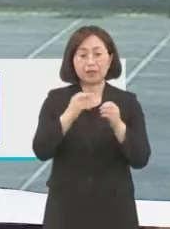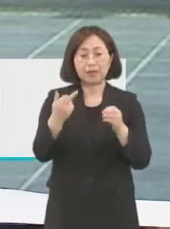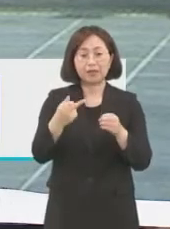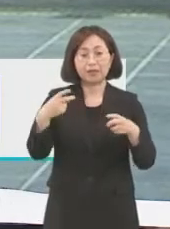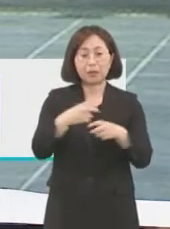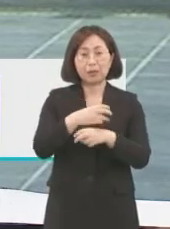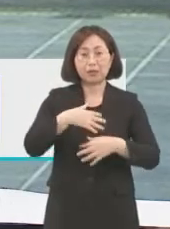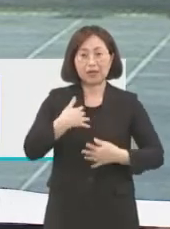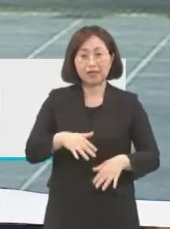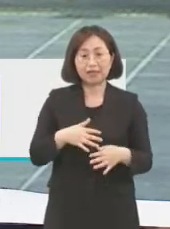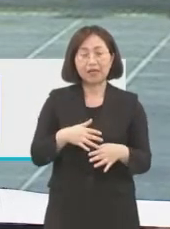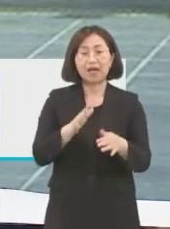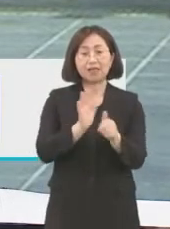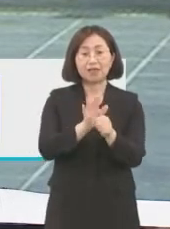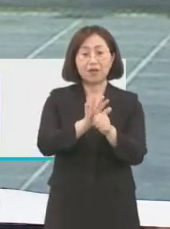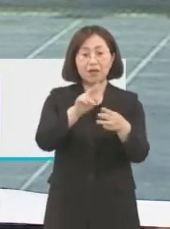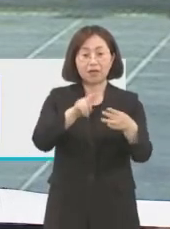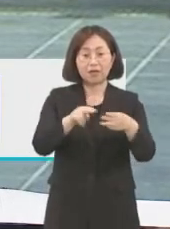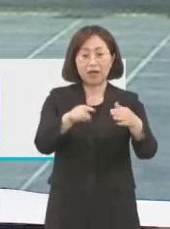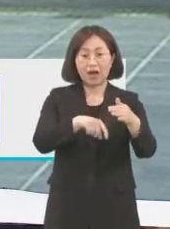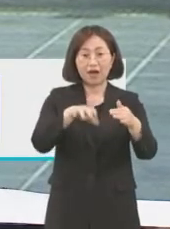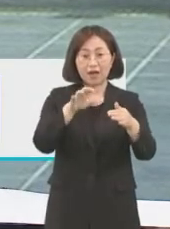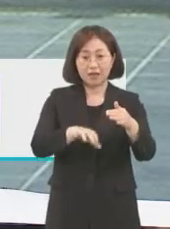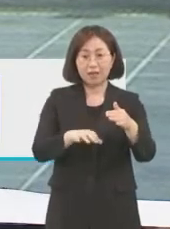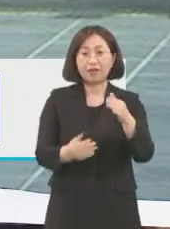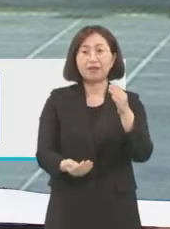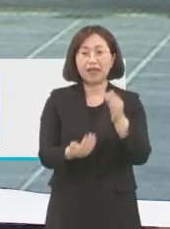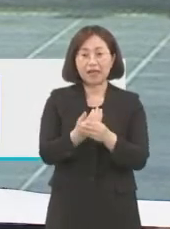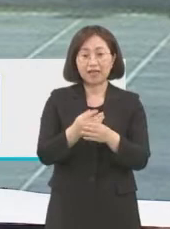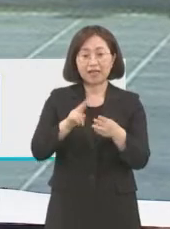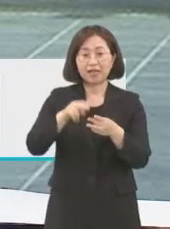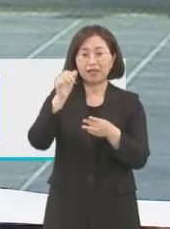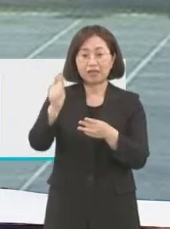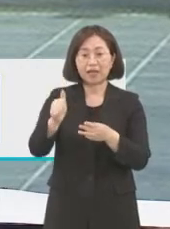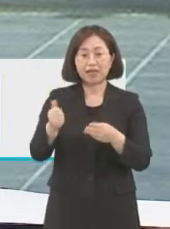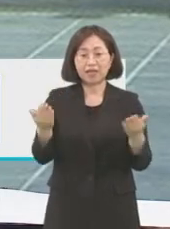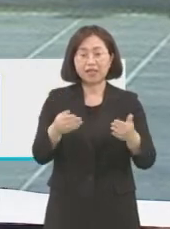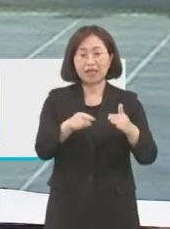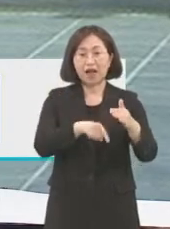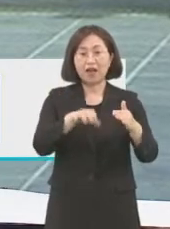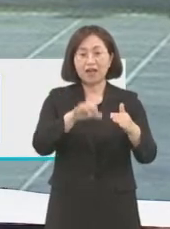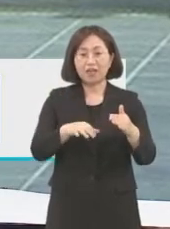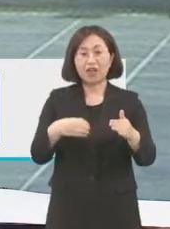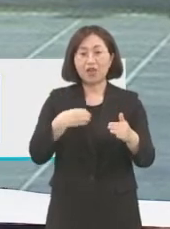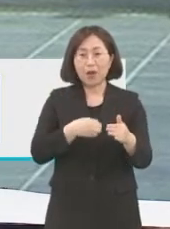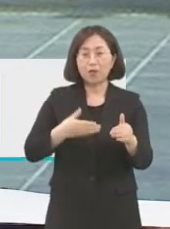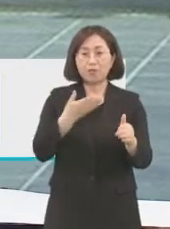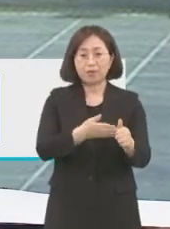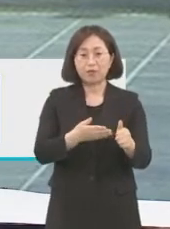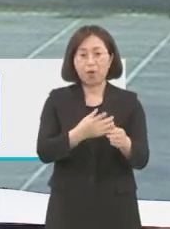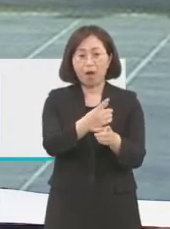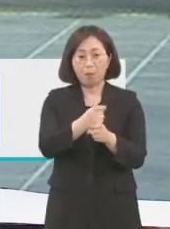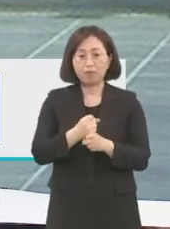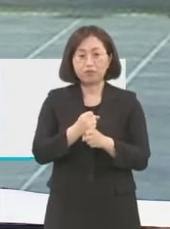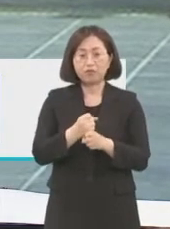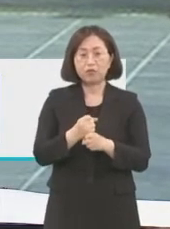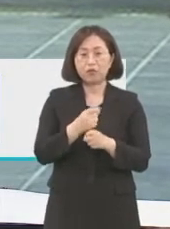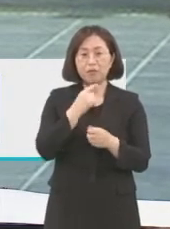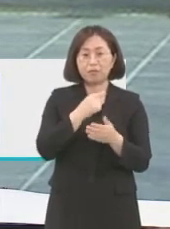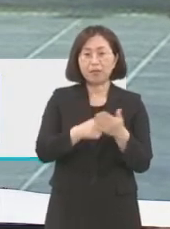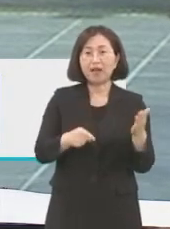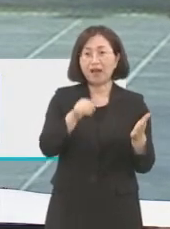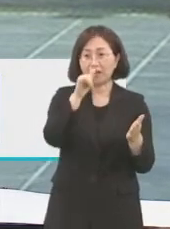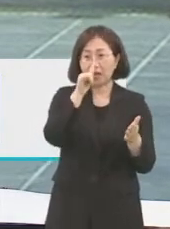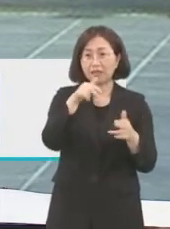논산시 교통약자 이동지원센터 내에서 벌어진 센터장의 직장 내 괴롭힘과 보복으로 고통받고 있다는 피해 직원의